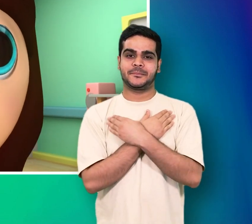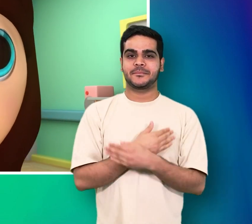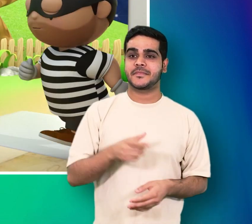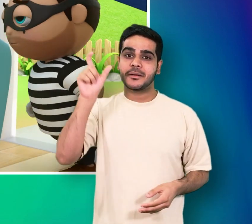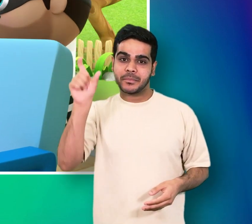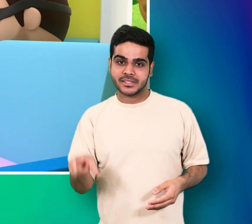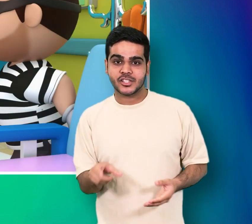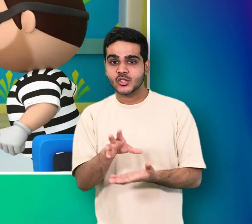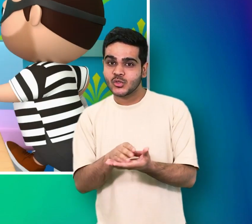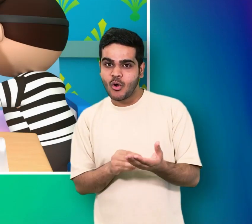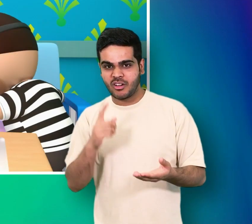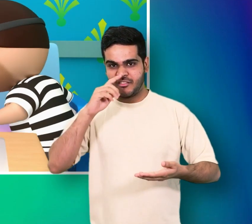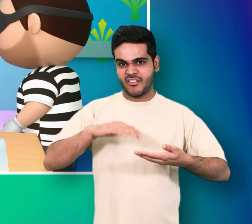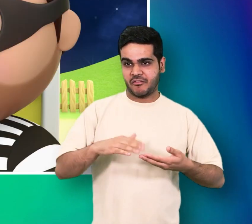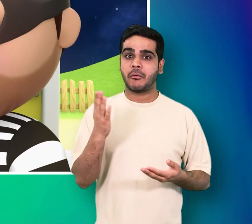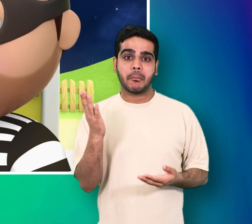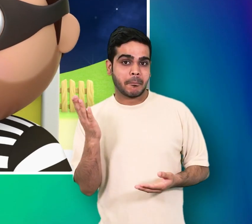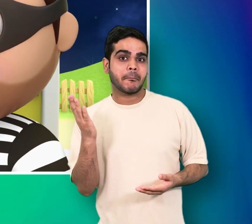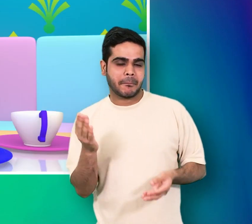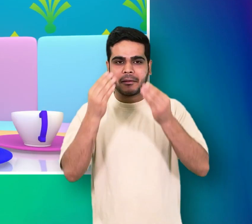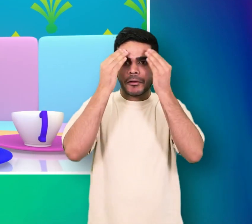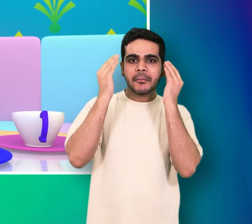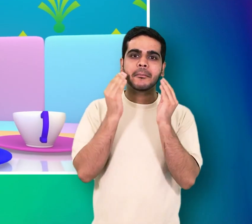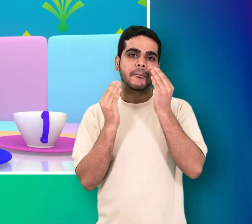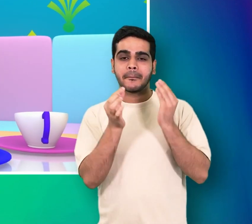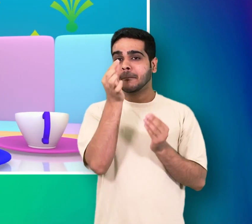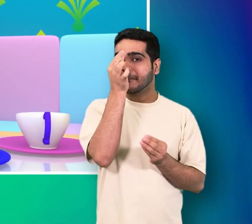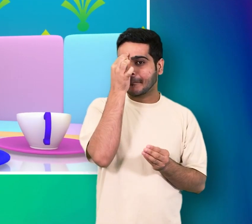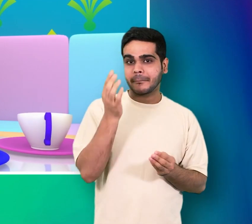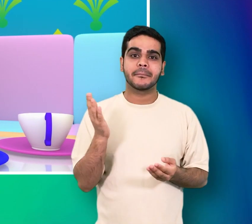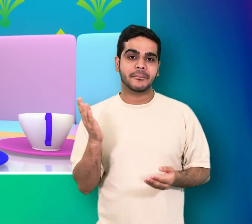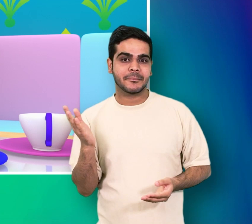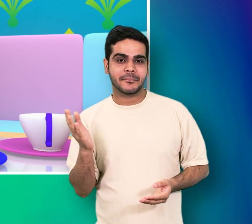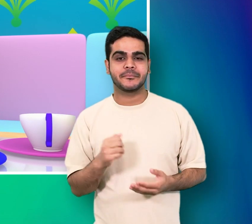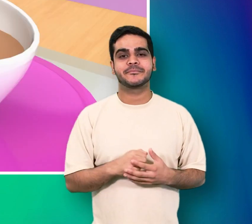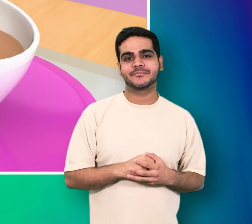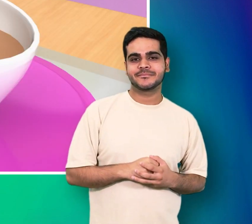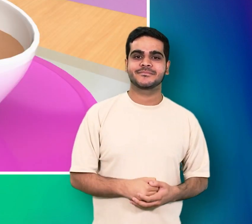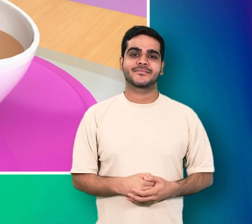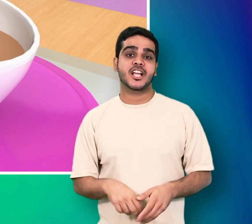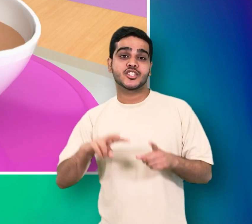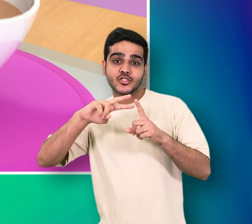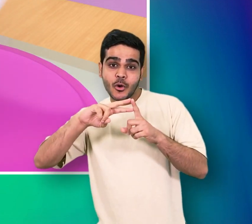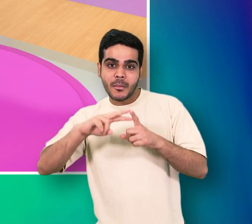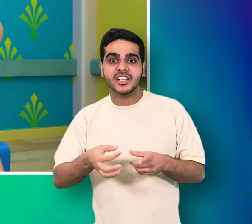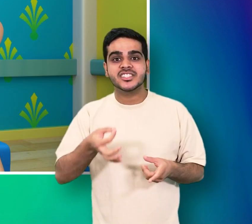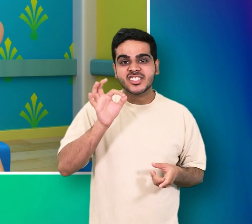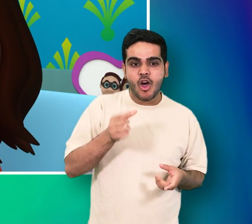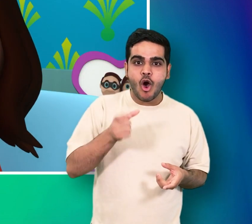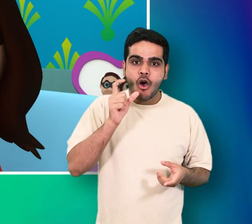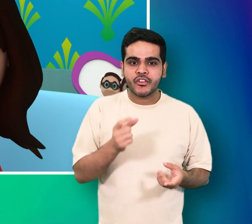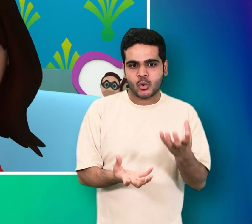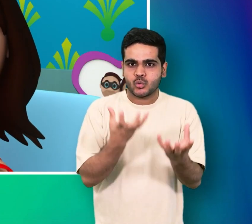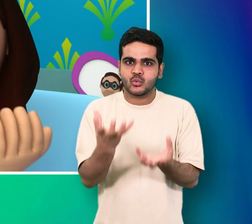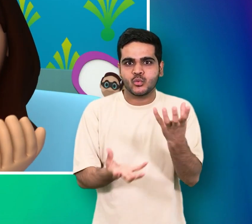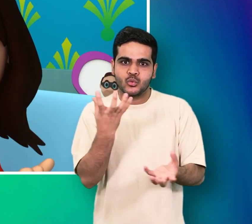बैठी थी। समोसे कॉफी चाय गरम, पीने वाला बेशरम। समोसे कॉफी चाय गरम,